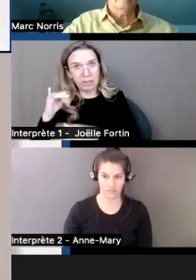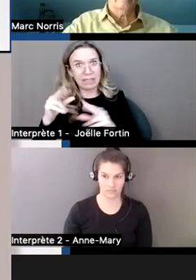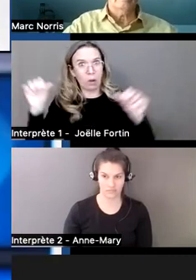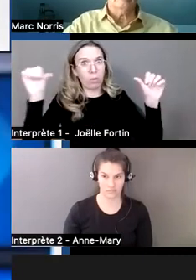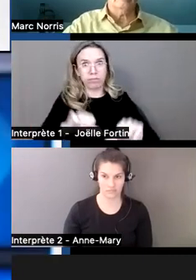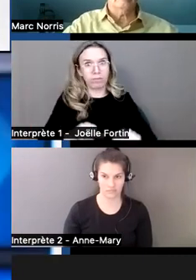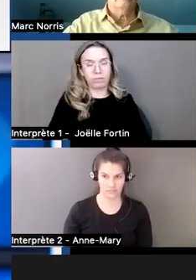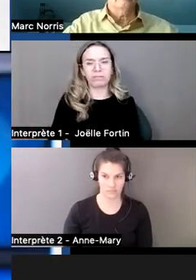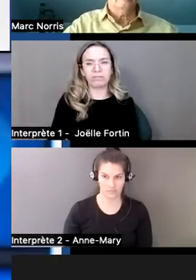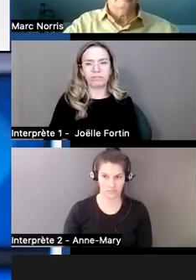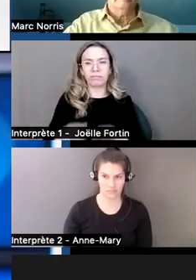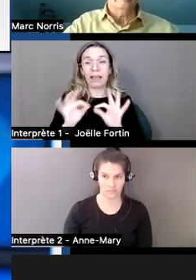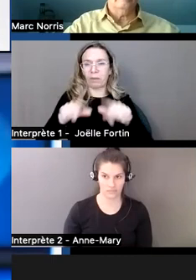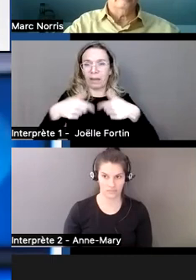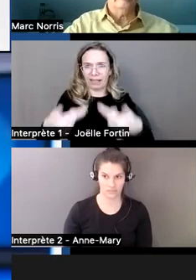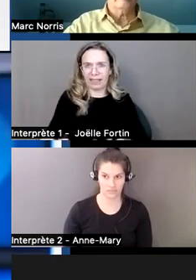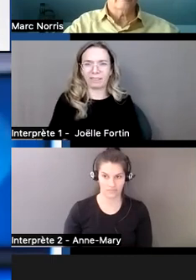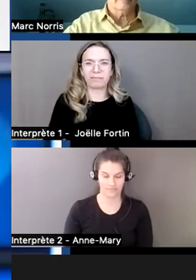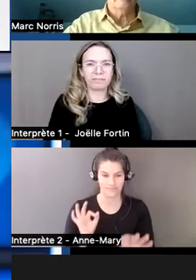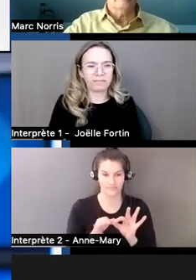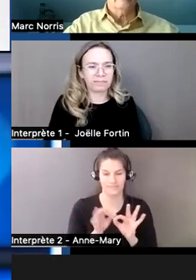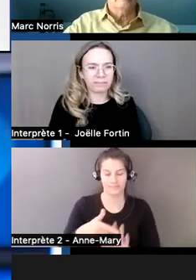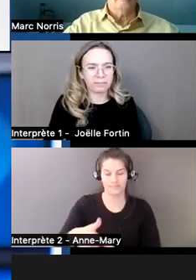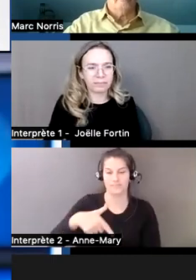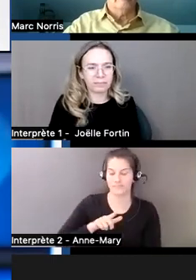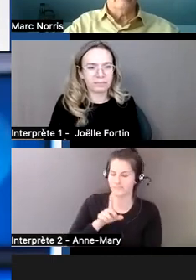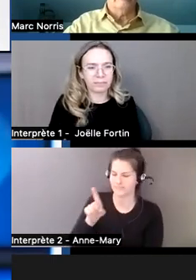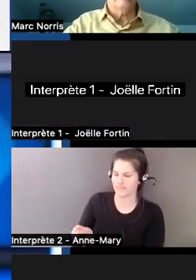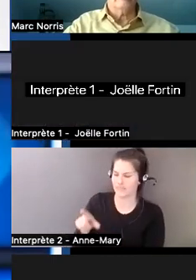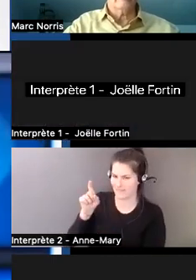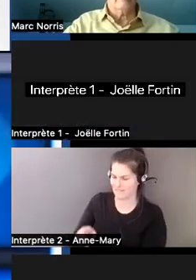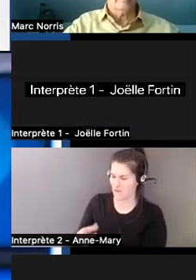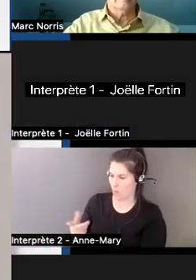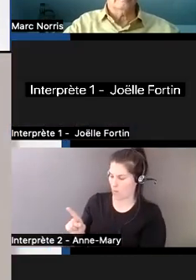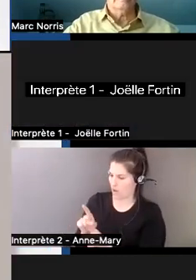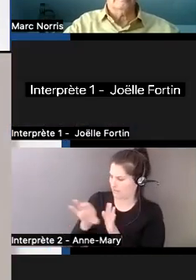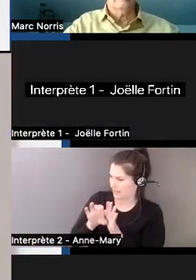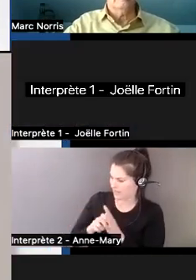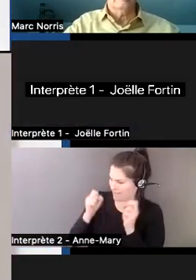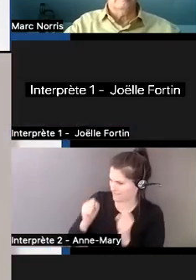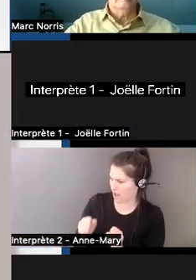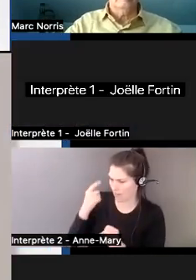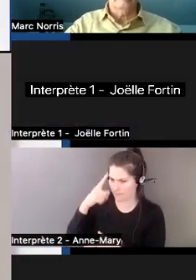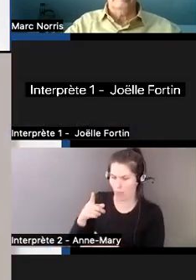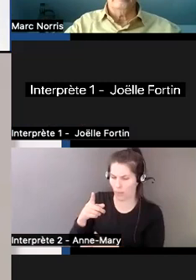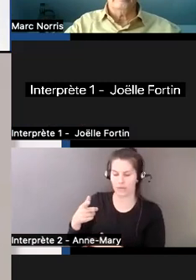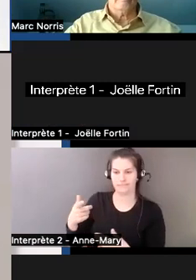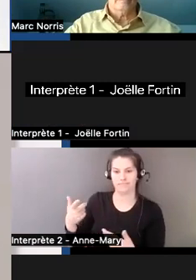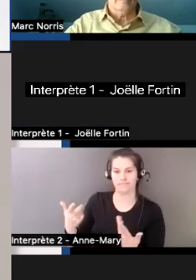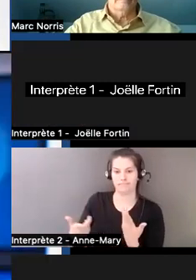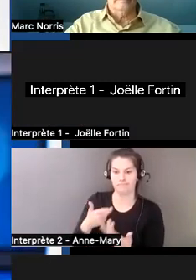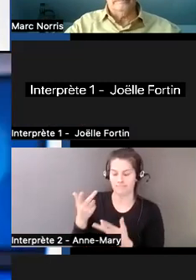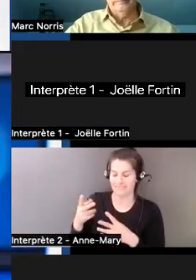Ouais. Et comment, mais est-ce qu'il faut être faite très très forte, est-ce qu'il faut être très fort pour arriver à transformer